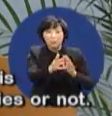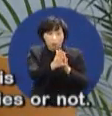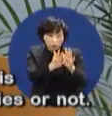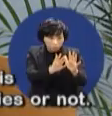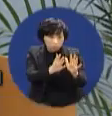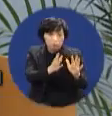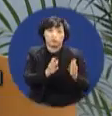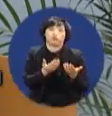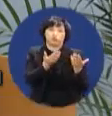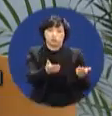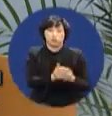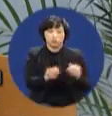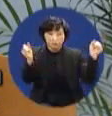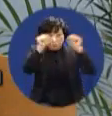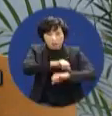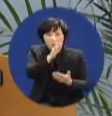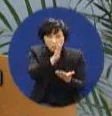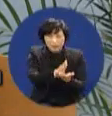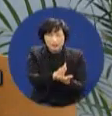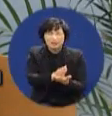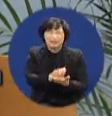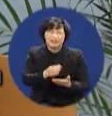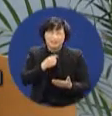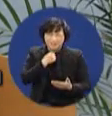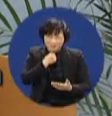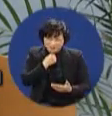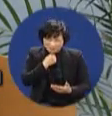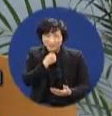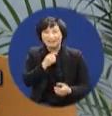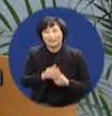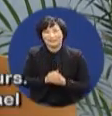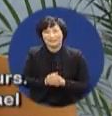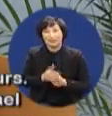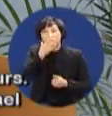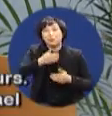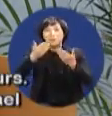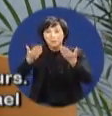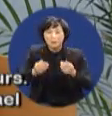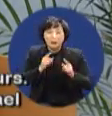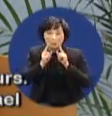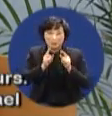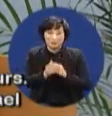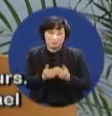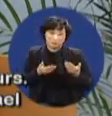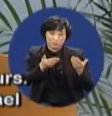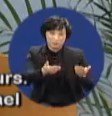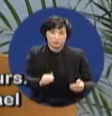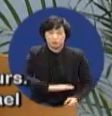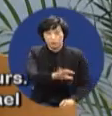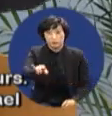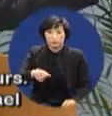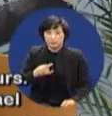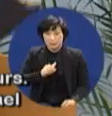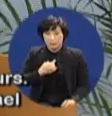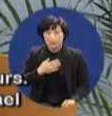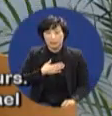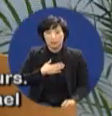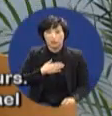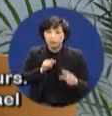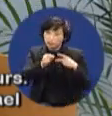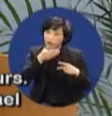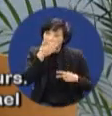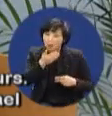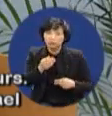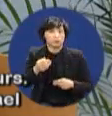부여하면서 망하지 않기를 특별히 바라시는 축복의 말씀 우리는 내게 이해가 되거나 안